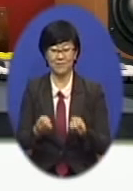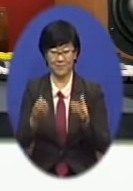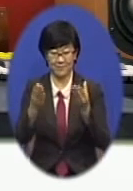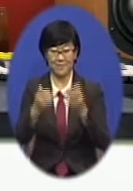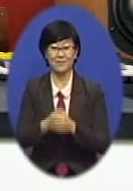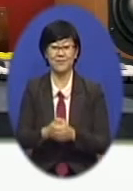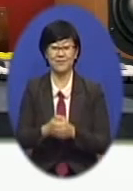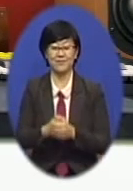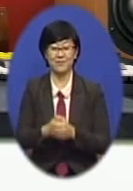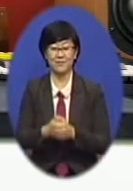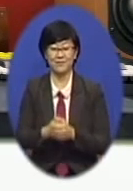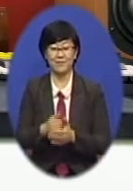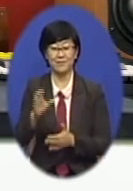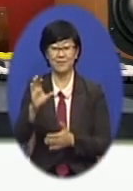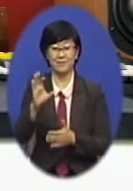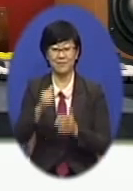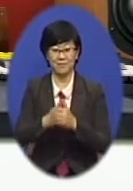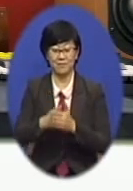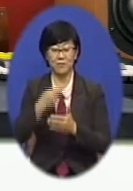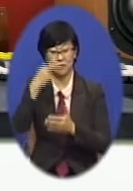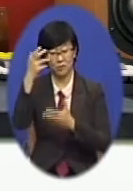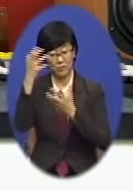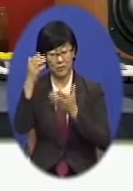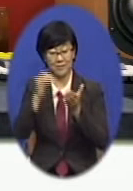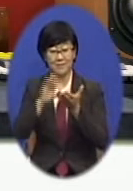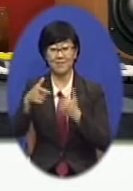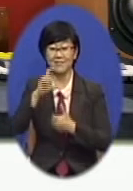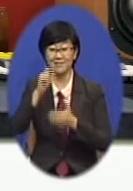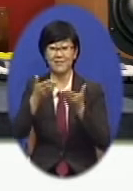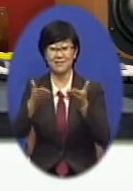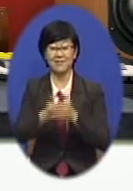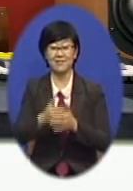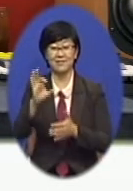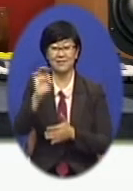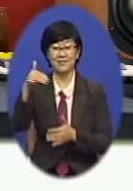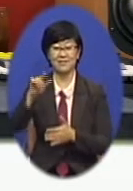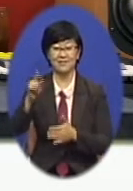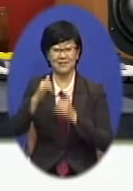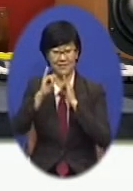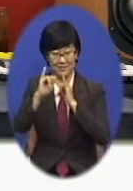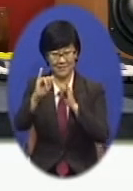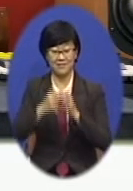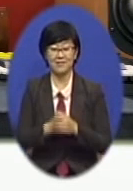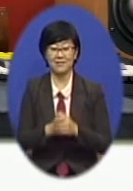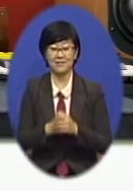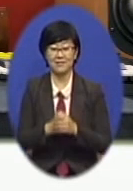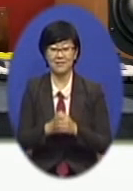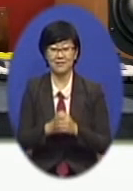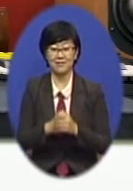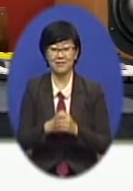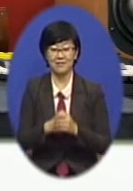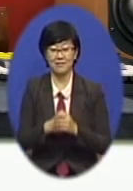유학용님 축하드립니다. 네, 이제 숙취 해소 음료를 받으실 오늘의 아차상입니다.